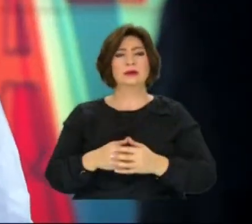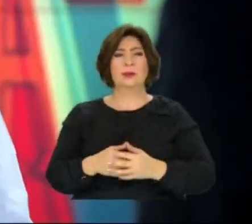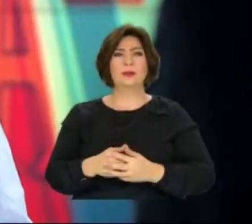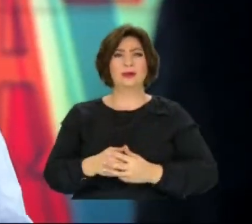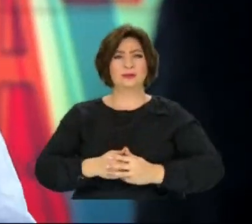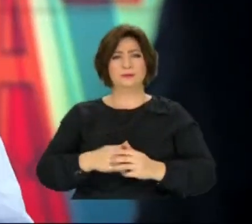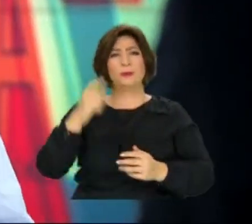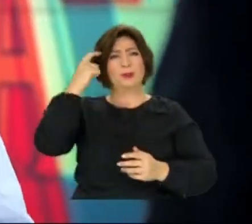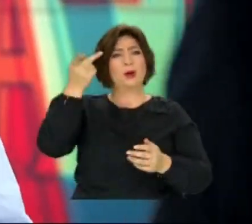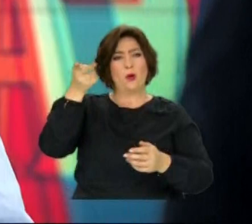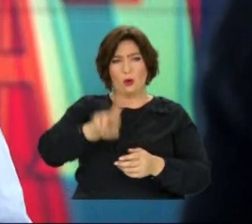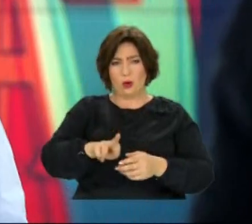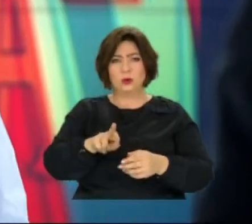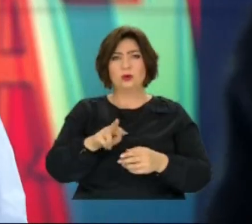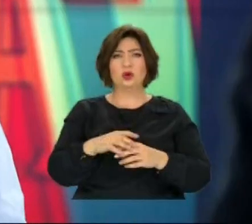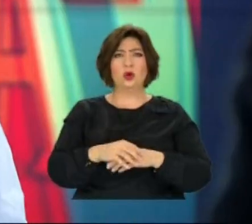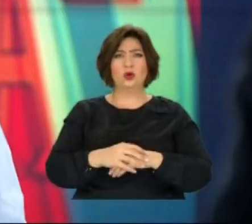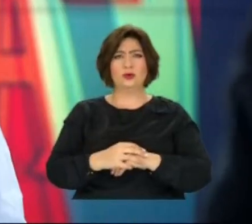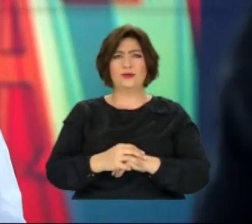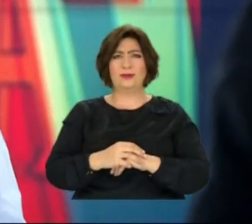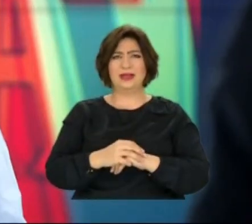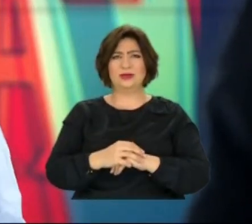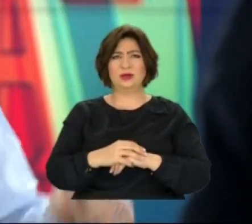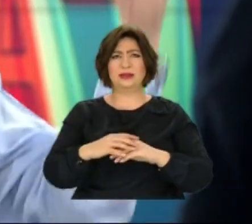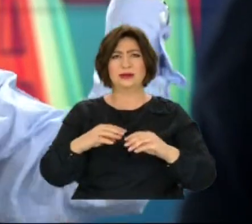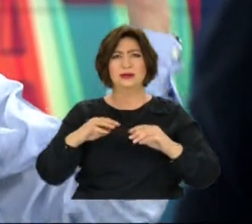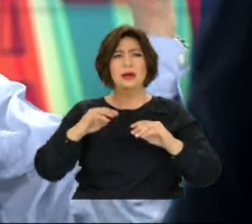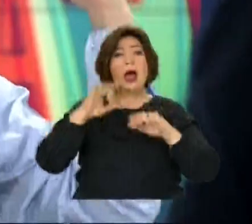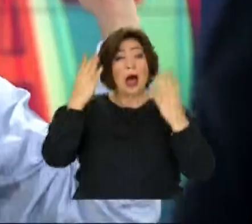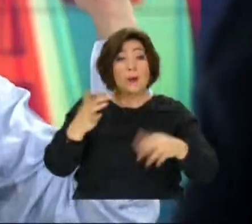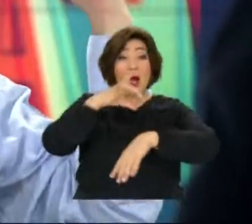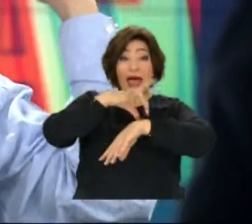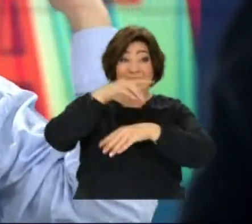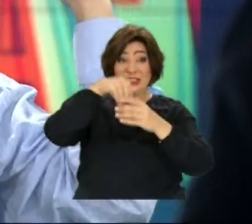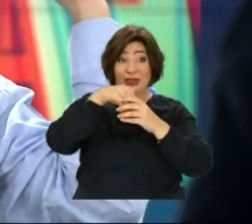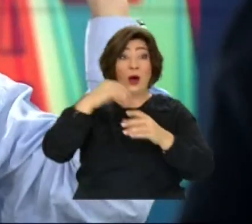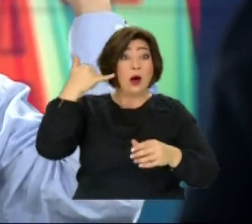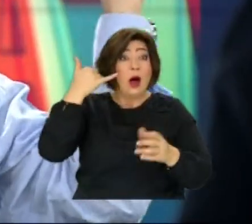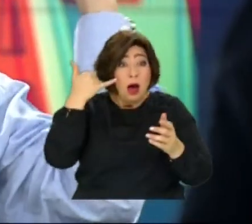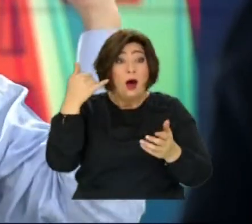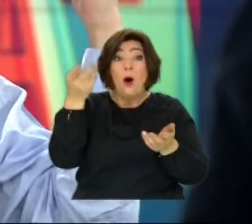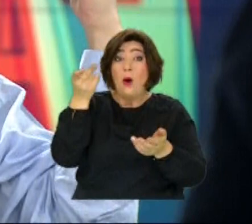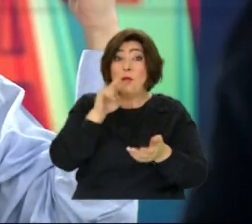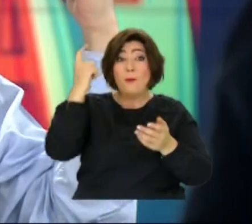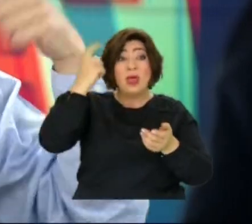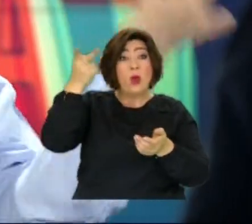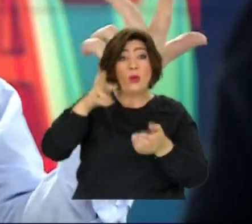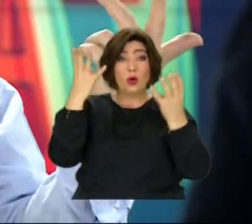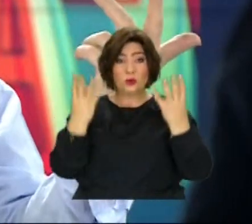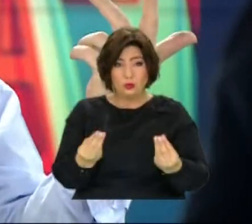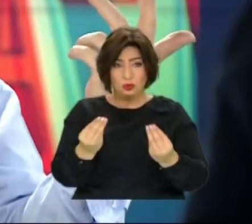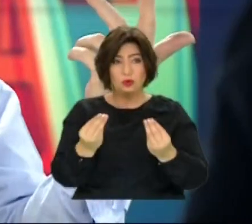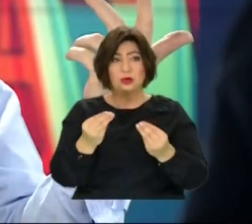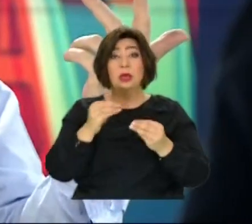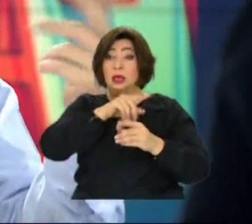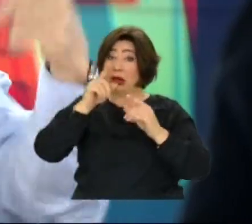beyin ölümü gerçekleşti demiyoruz. Aslında yolda öldü diyoruz. Halbuki hastaneden telefon açıyor. Ya duydun mu filancanın beyin ölümü gerçekleşmiş diyor. İkisini de